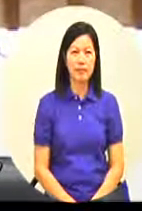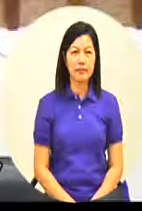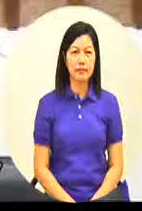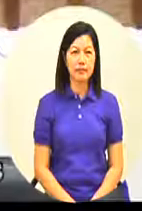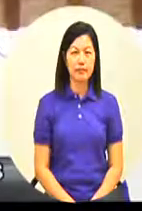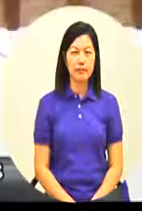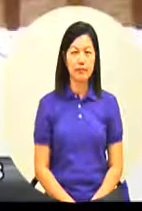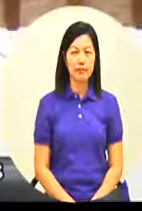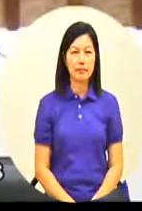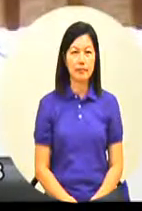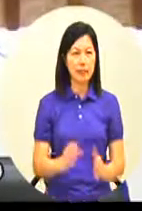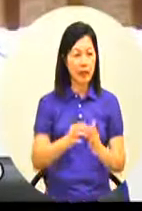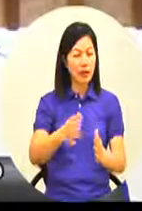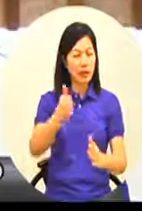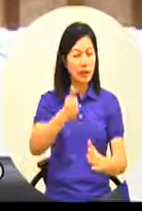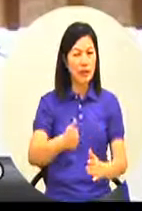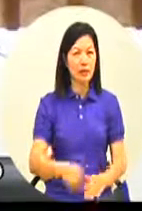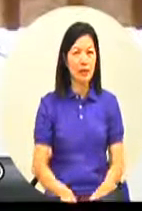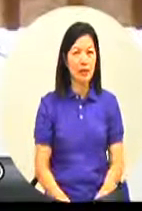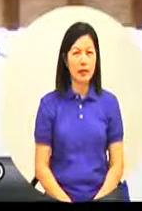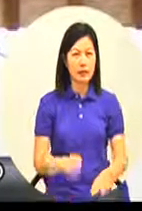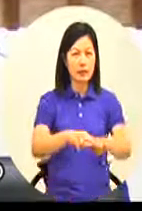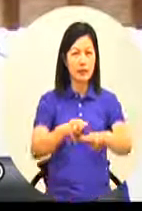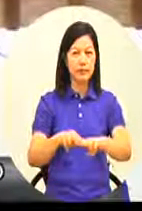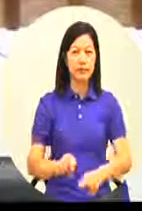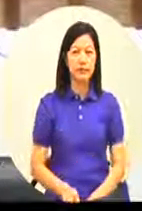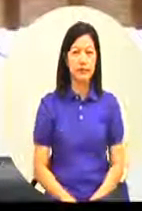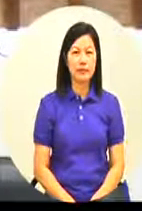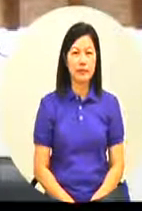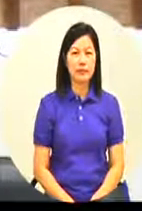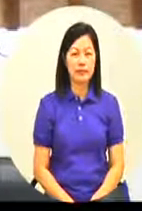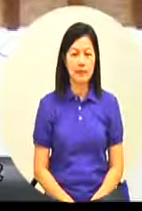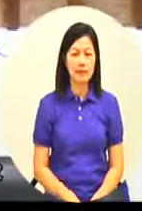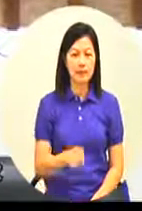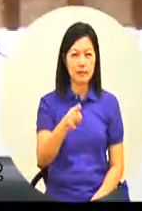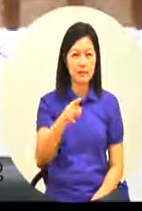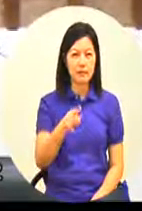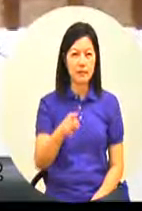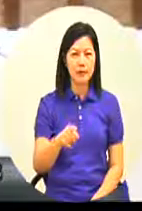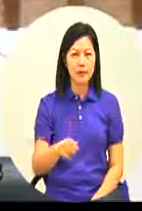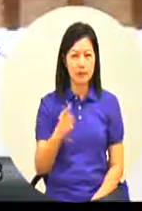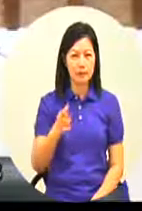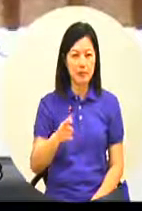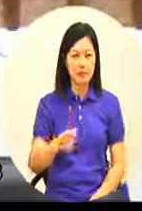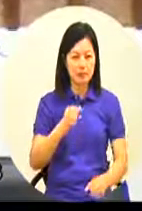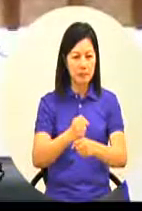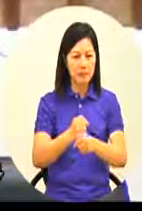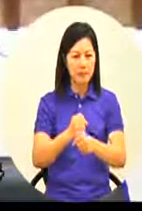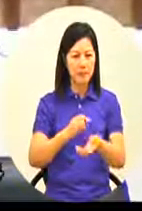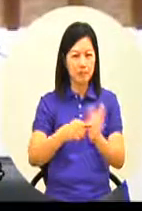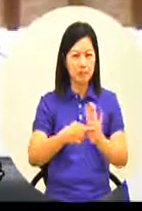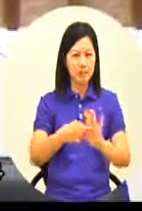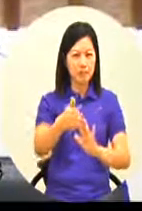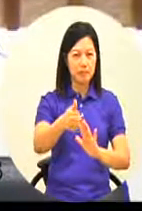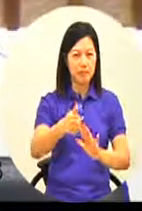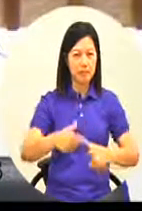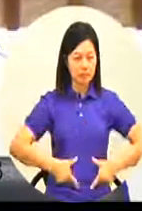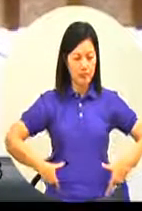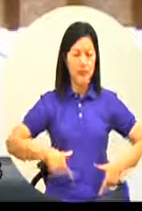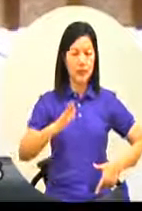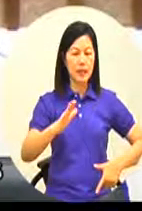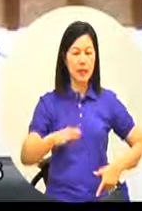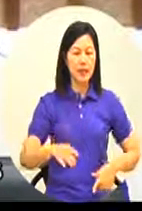局长，你们你请坐，你请坐，你非常有气魄，有魄力。那你在推动